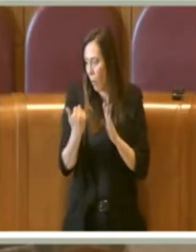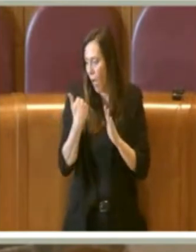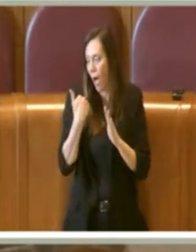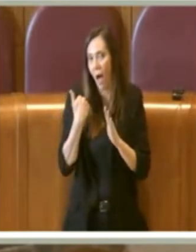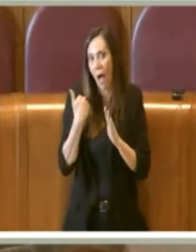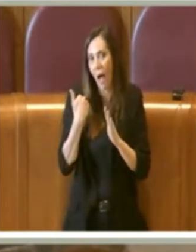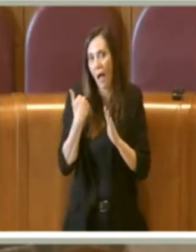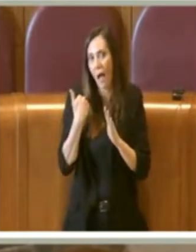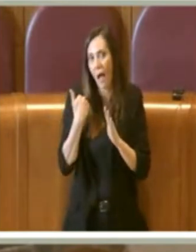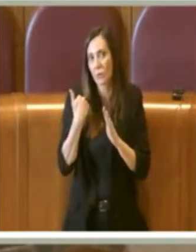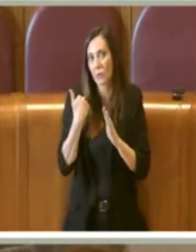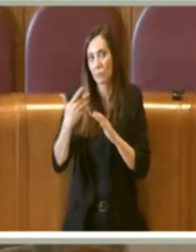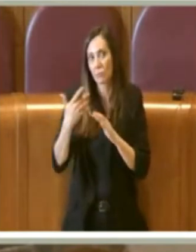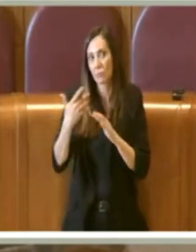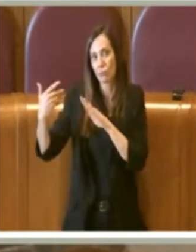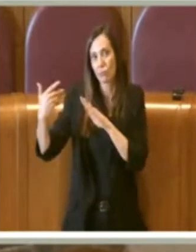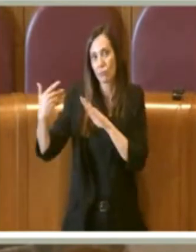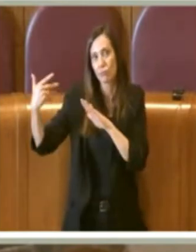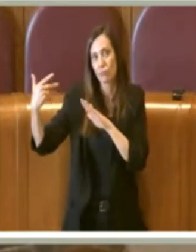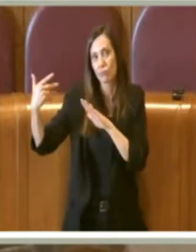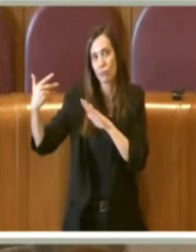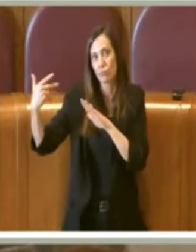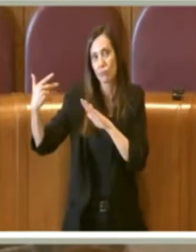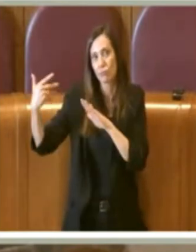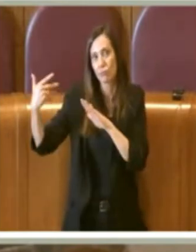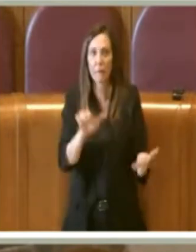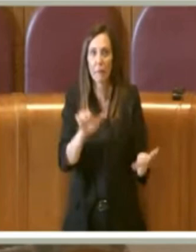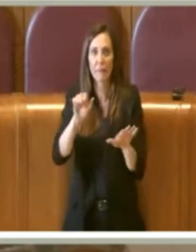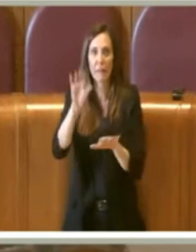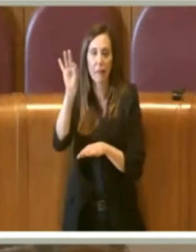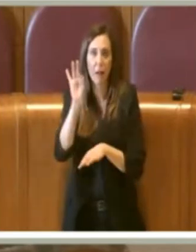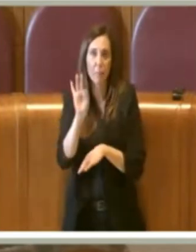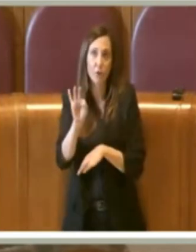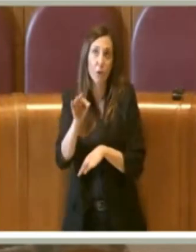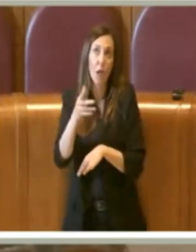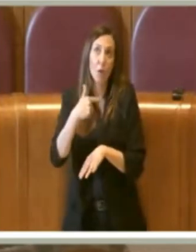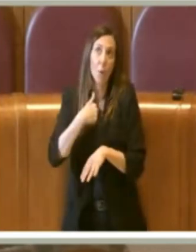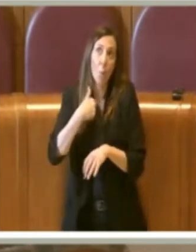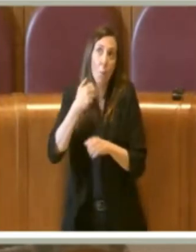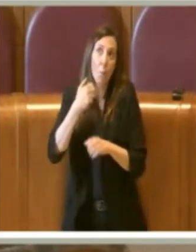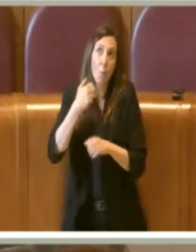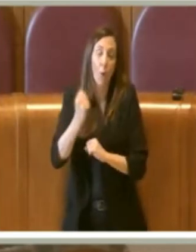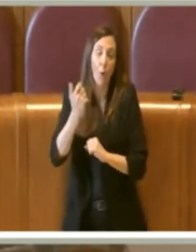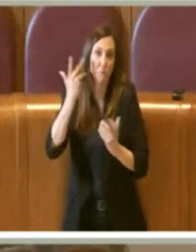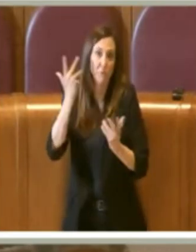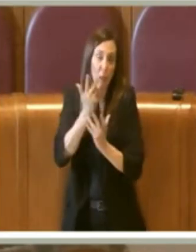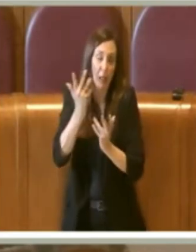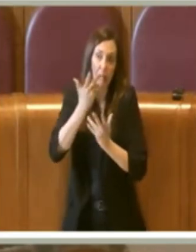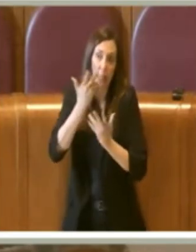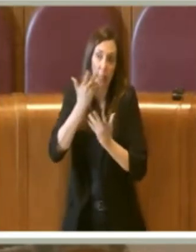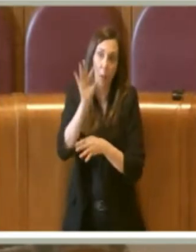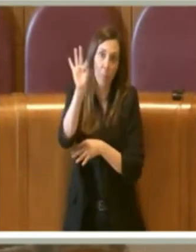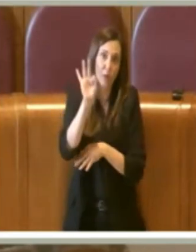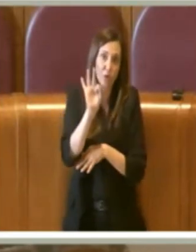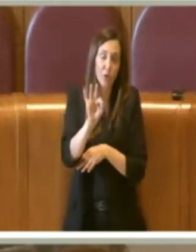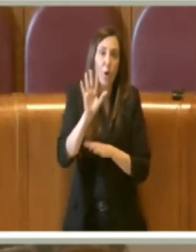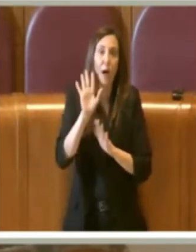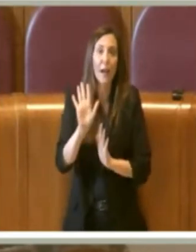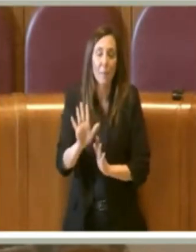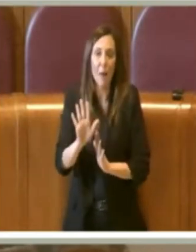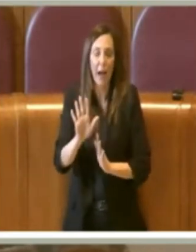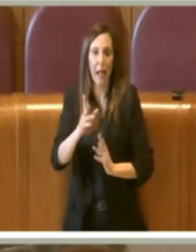calati di circa il 60 per cento posso più fare qualche punto percentuale ma sicuramente l'ordine di